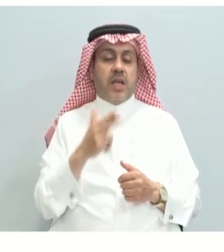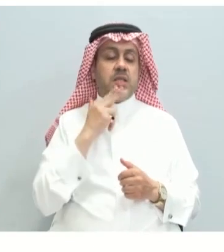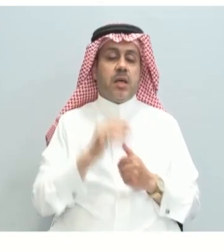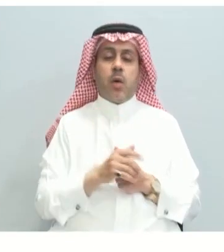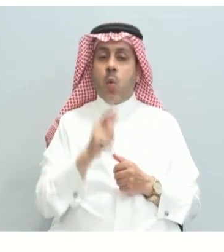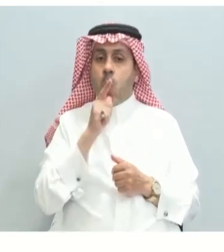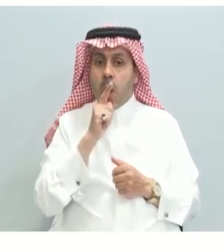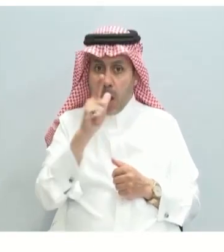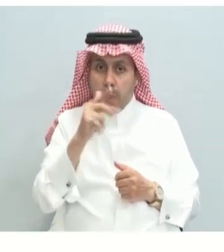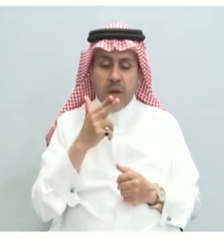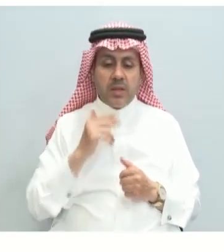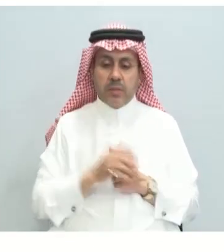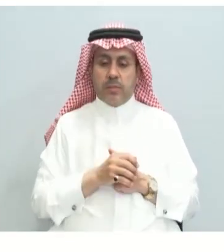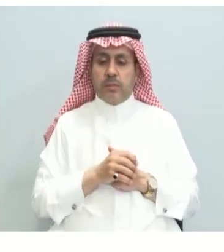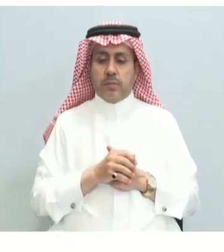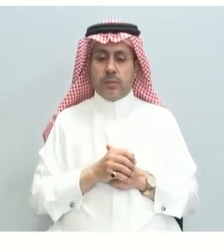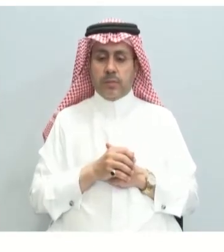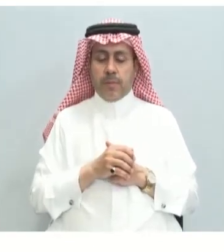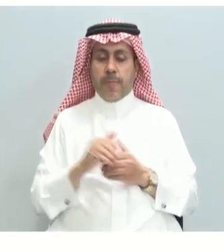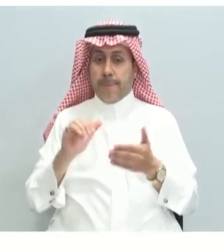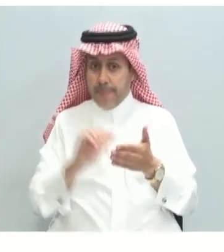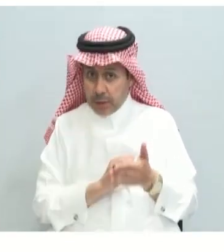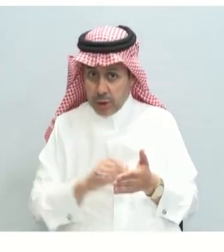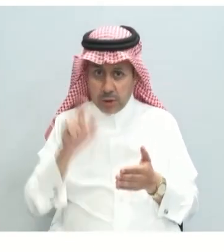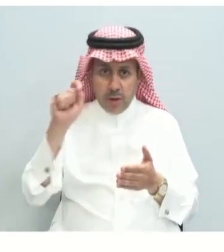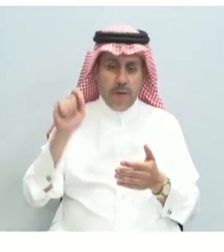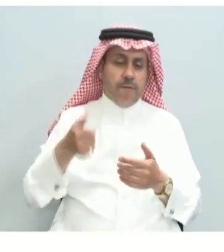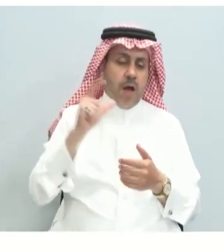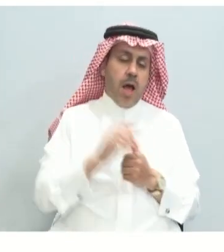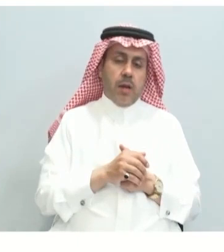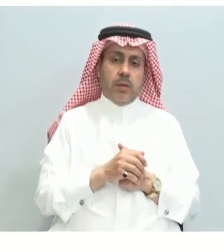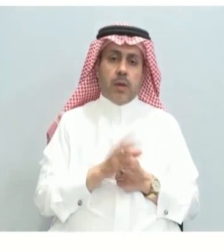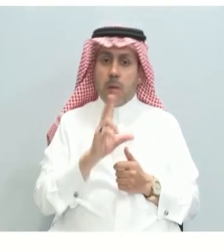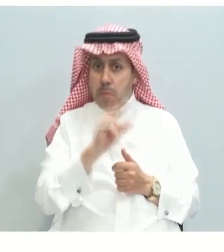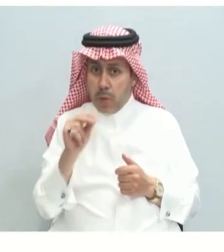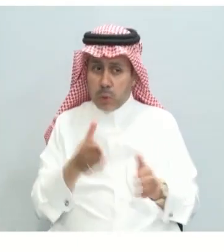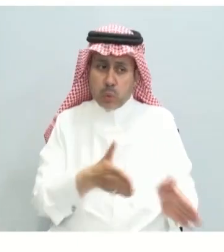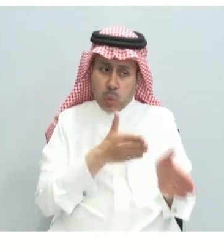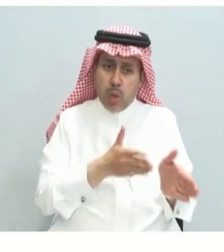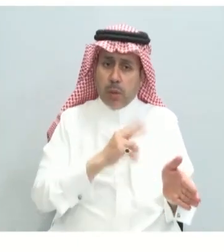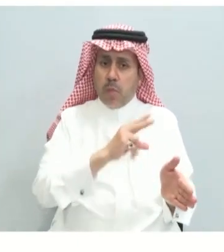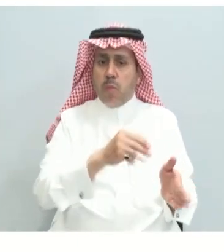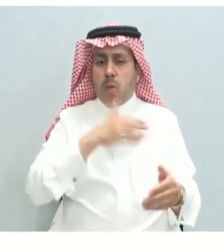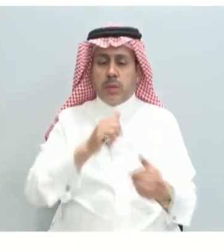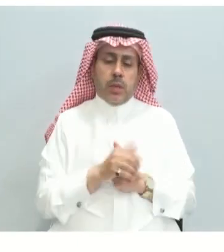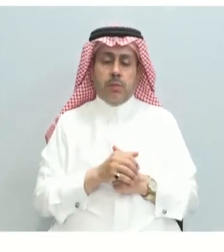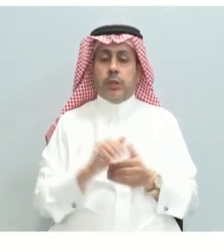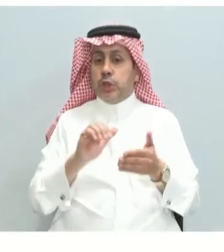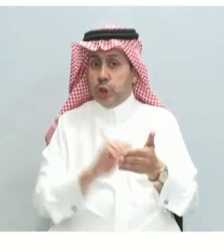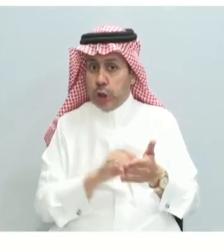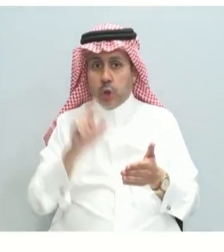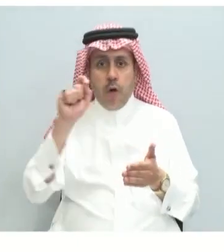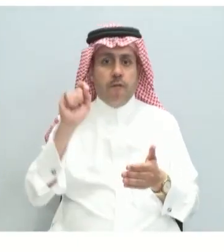الحسنة. ما هو شرط الفعل حتى يكون وفق سنة النبي صلى الله عليه وسلم؟